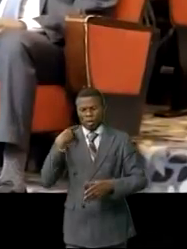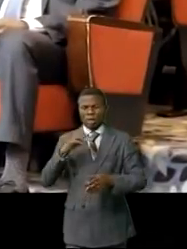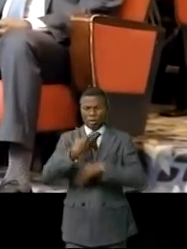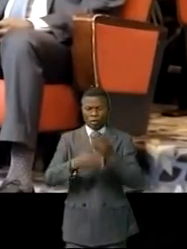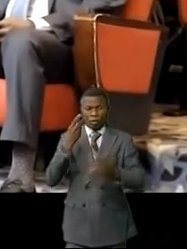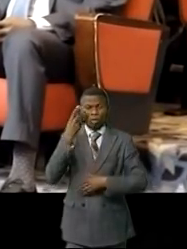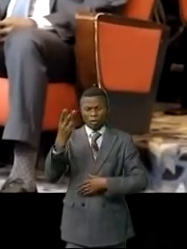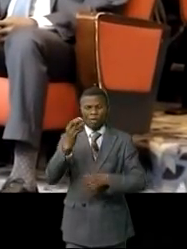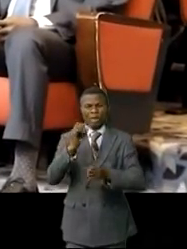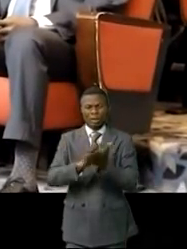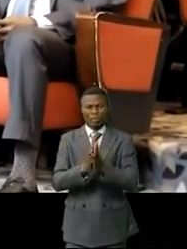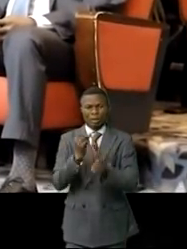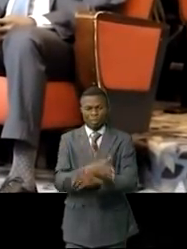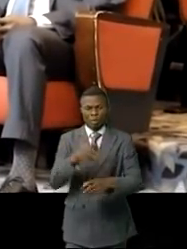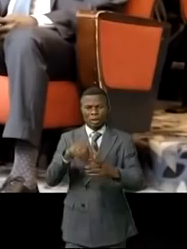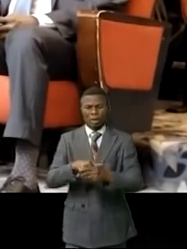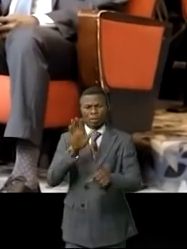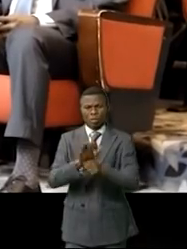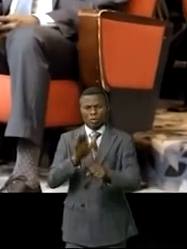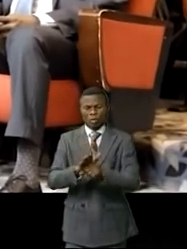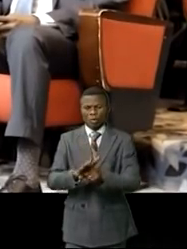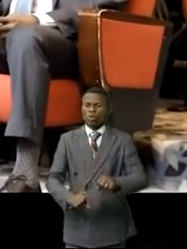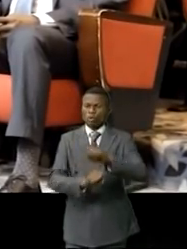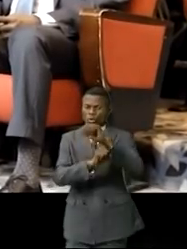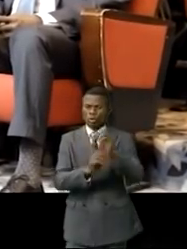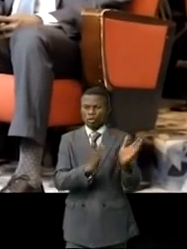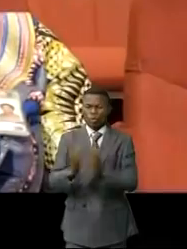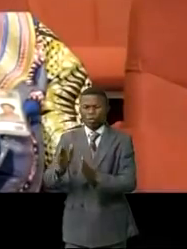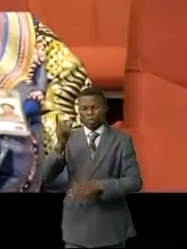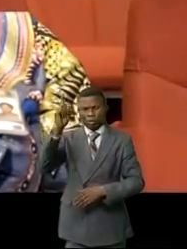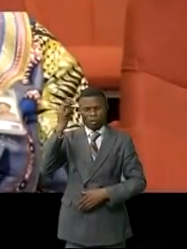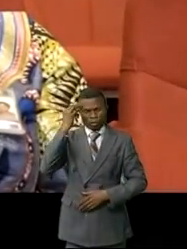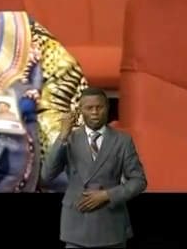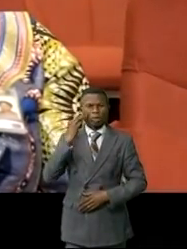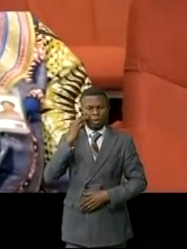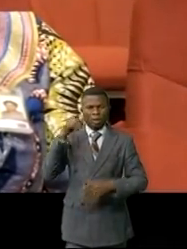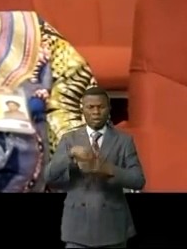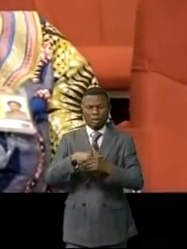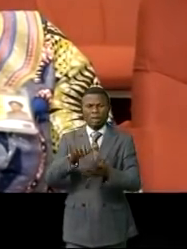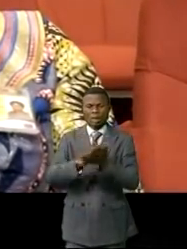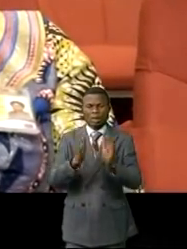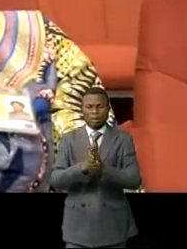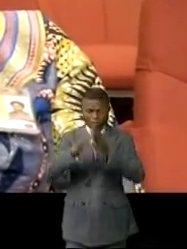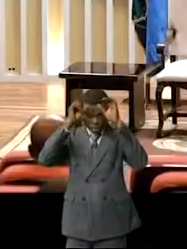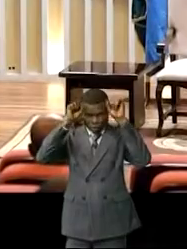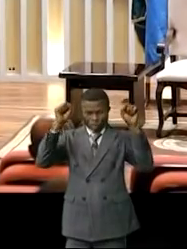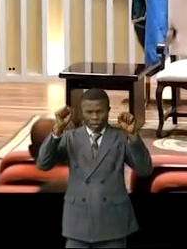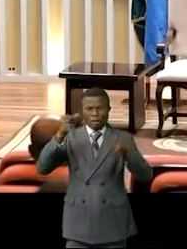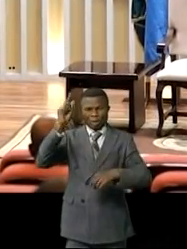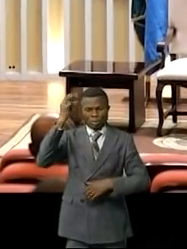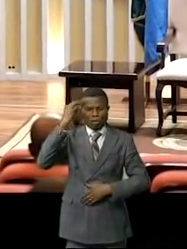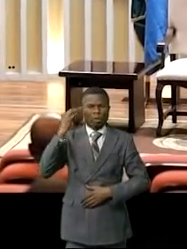la vision du chef de l'État à travers les différents piliers déclinés par le Premier ministre lors de l'investiture de son gouvernement.